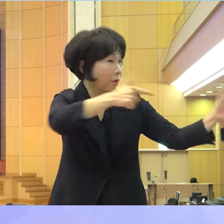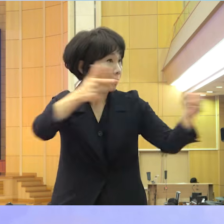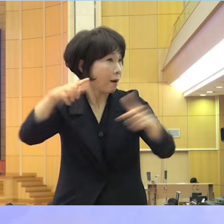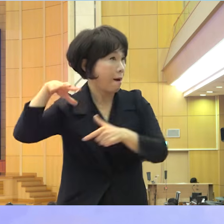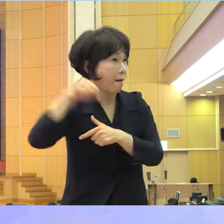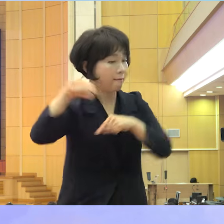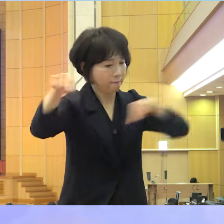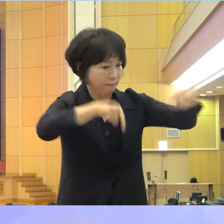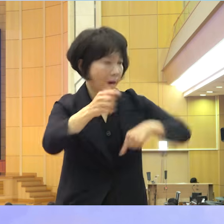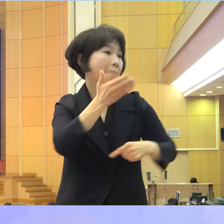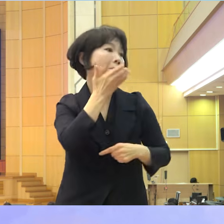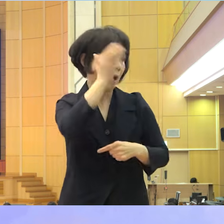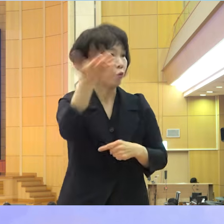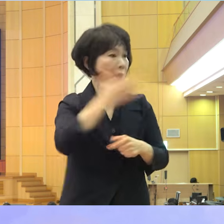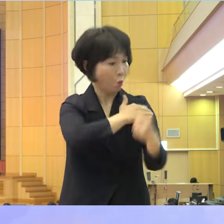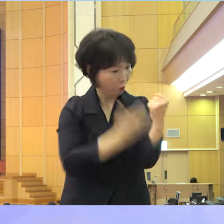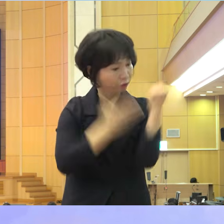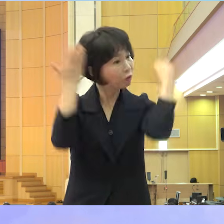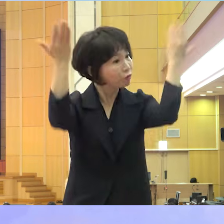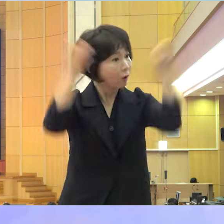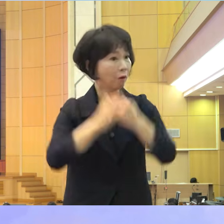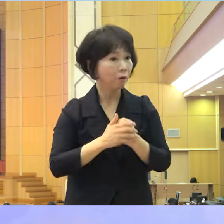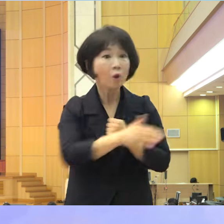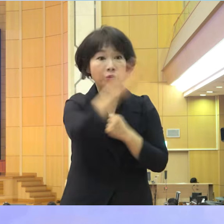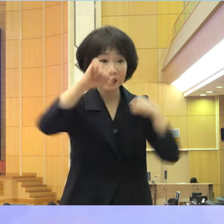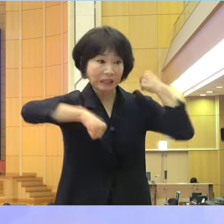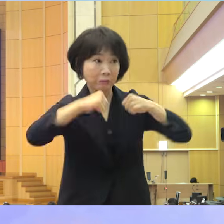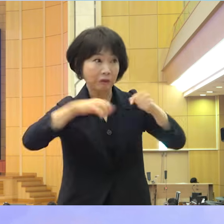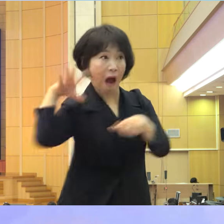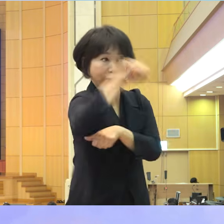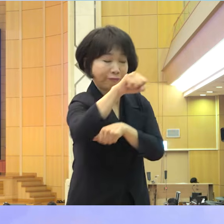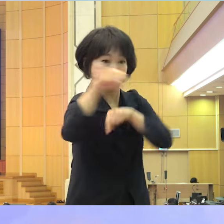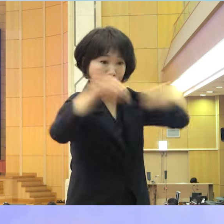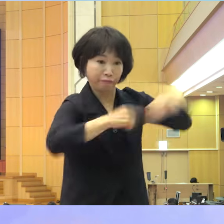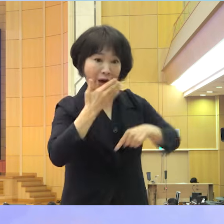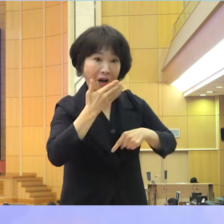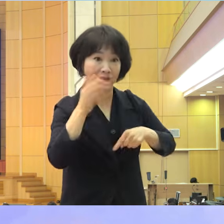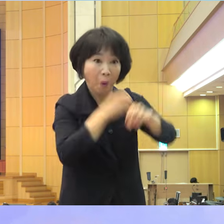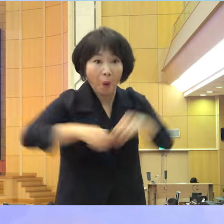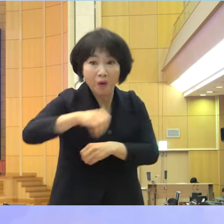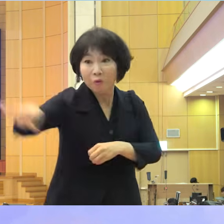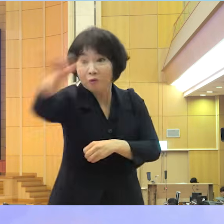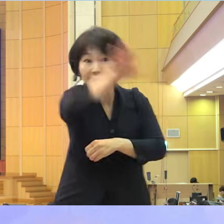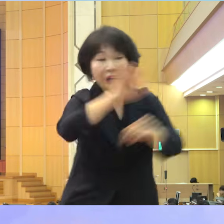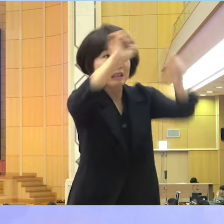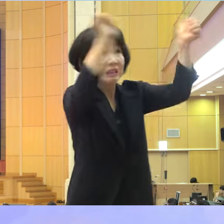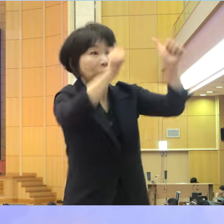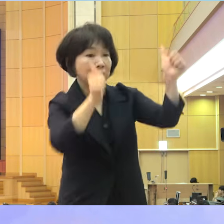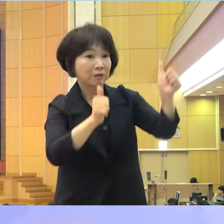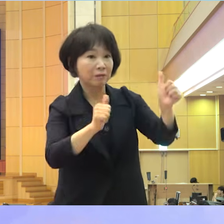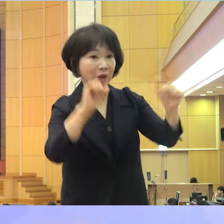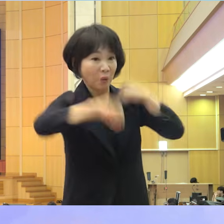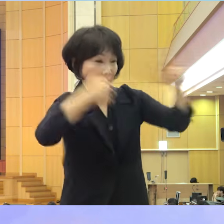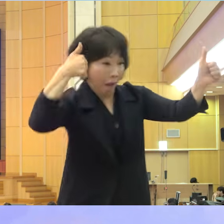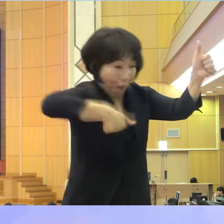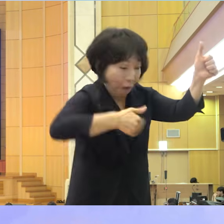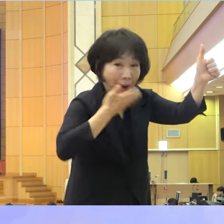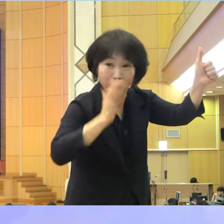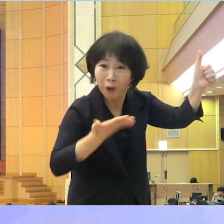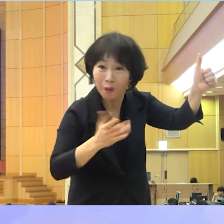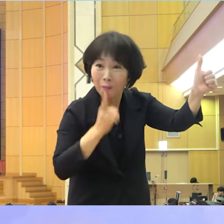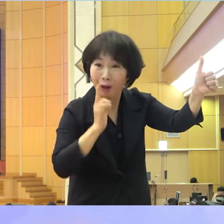있는데, 짐승이든 모든 걸 다스릴 수 있는데 그 짐승 앞에 가가지고 고개 숙이고 절하고 그 말이